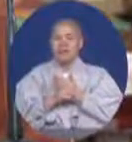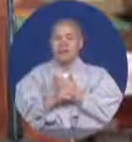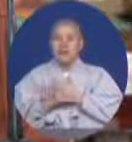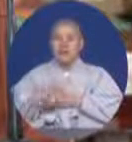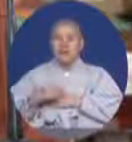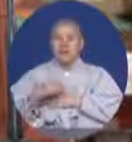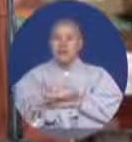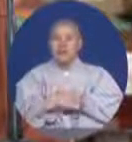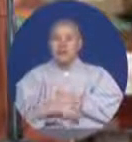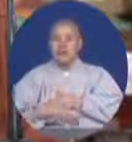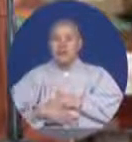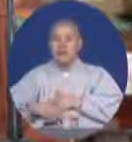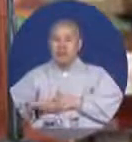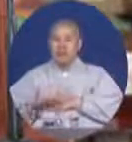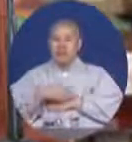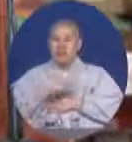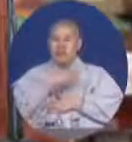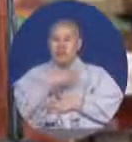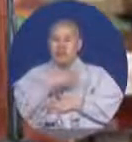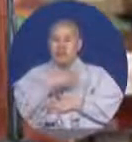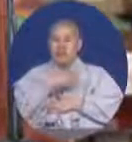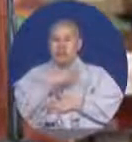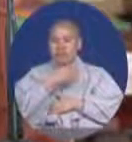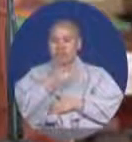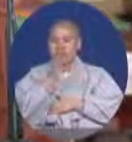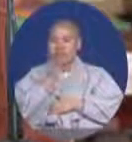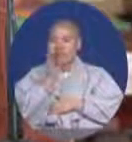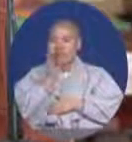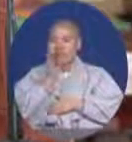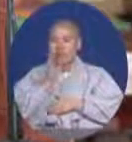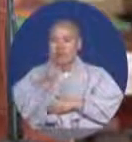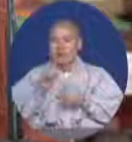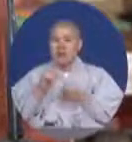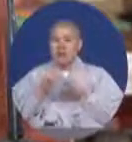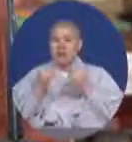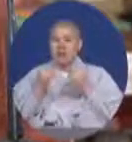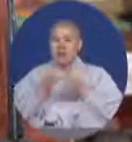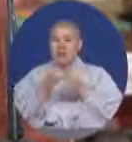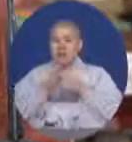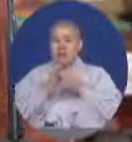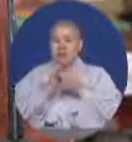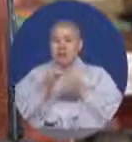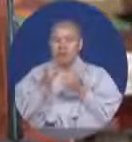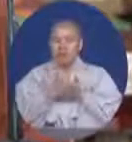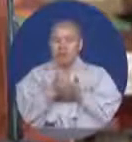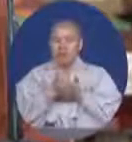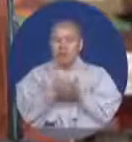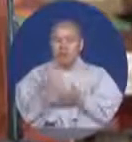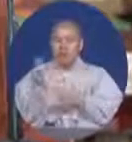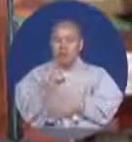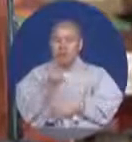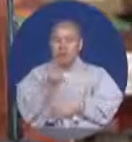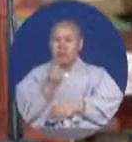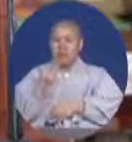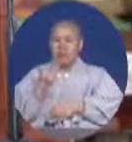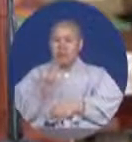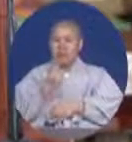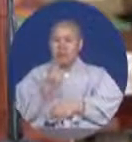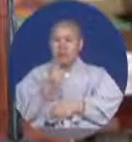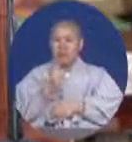이 몸이라니 늙는 것이 이게 다 인연법이고 또 환과 같은